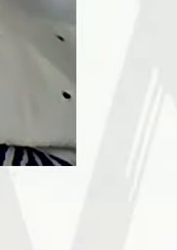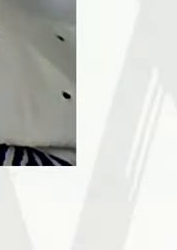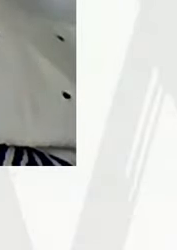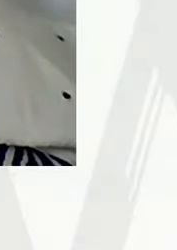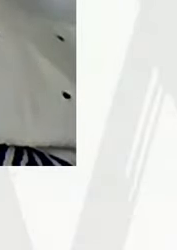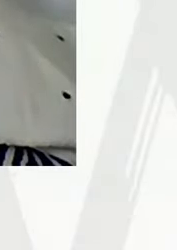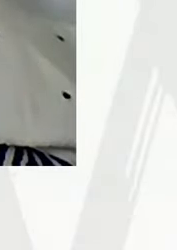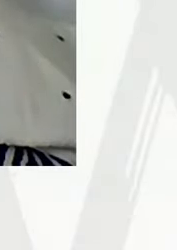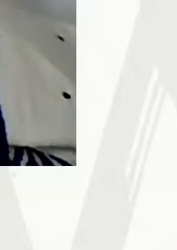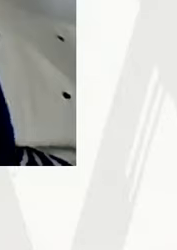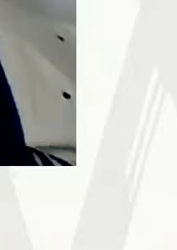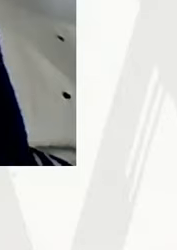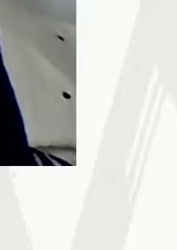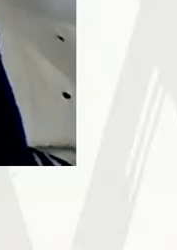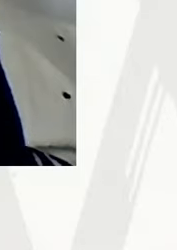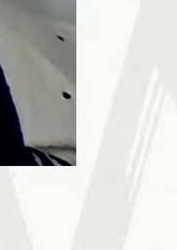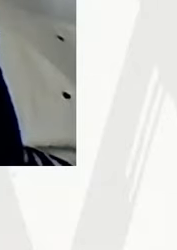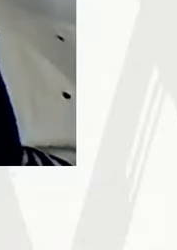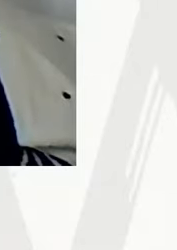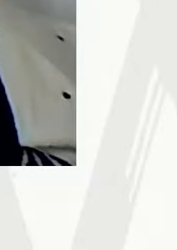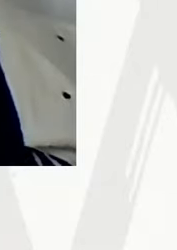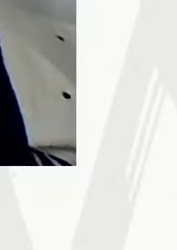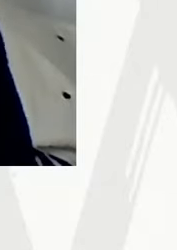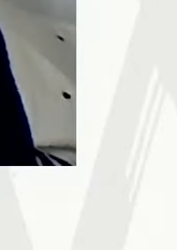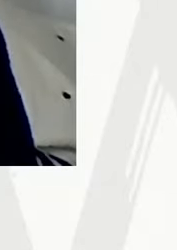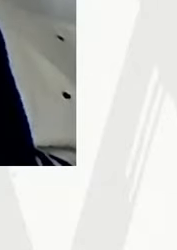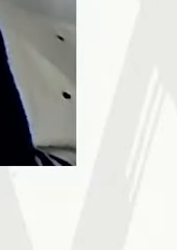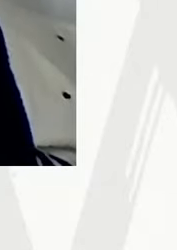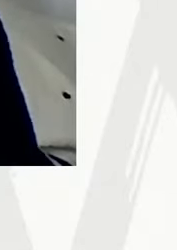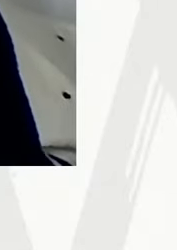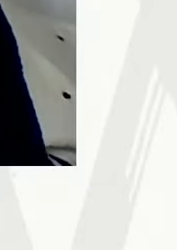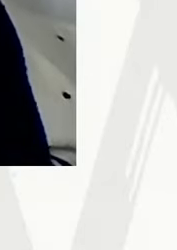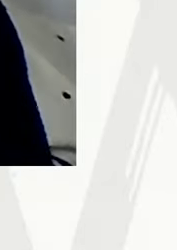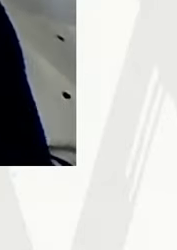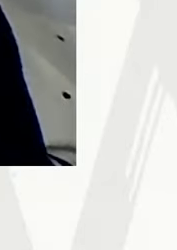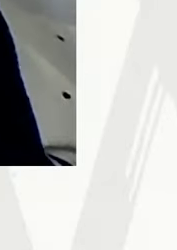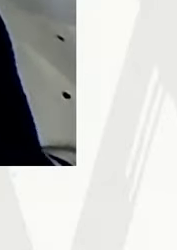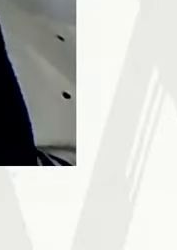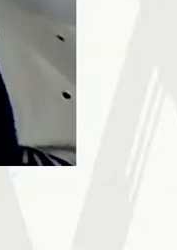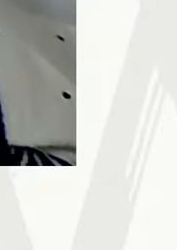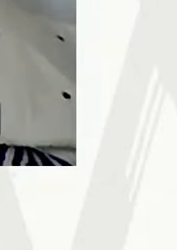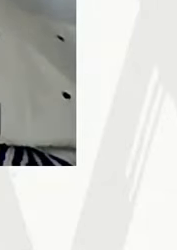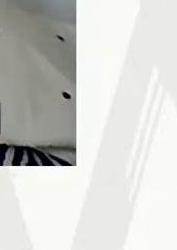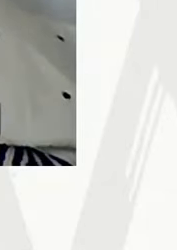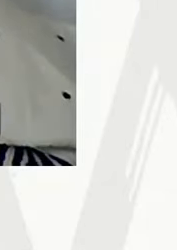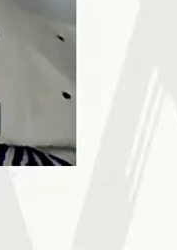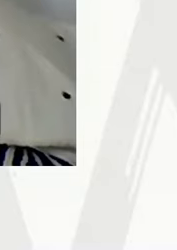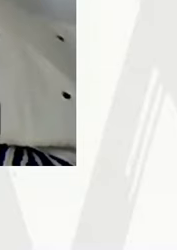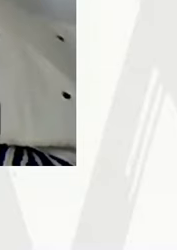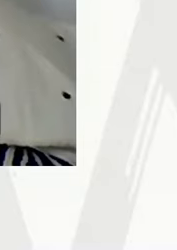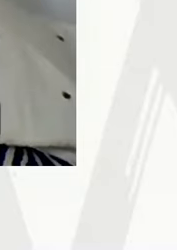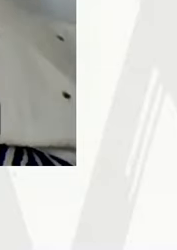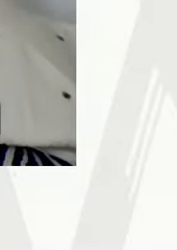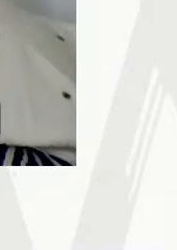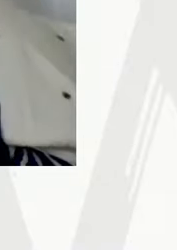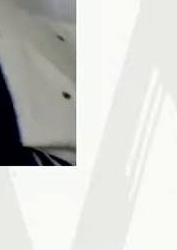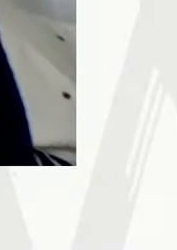charrie pas d'autres contenus. Autrement dit, partout, la représentation